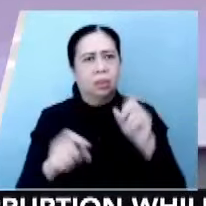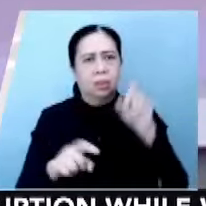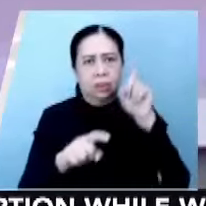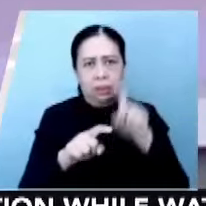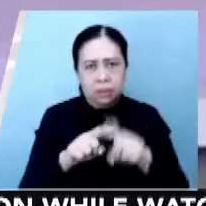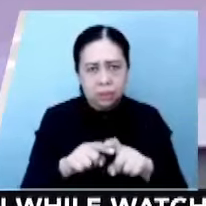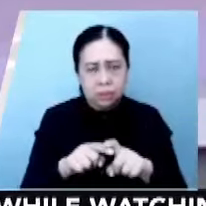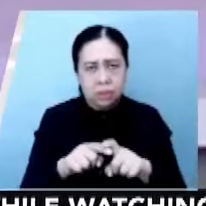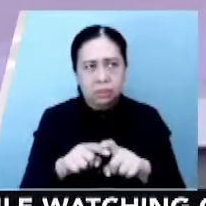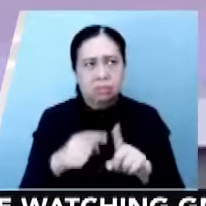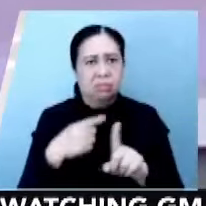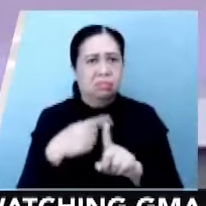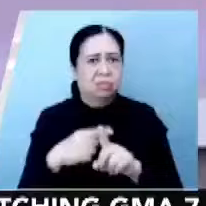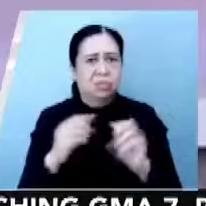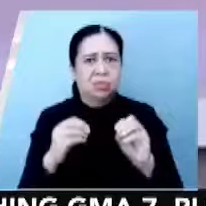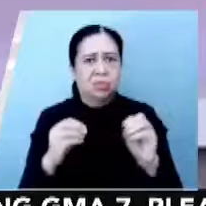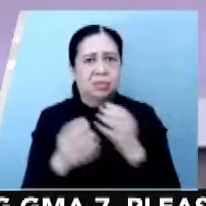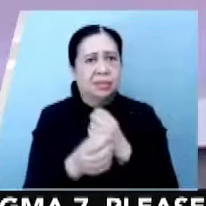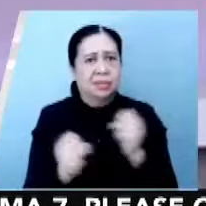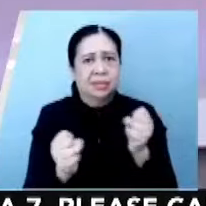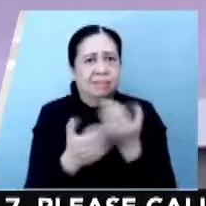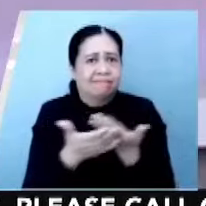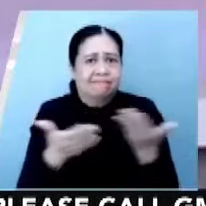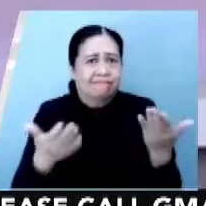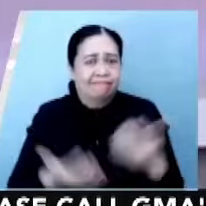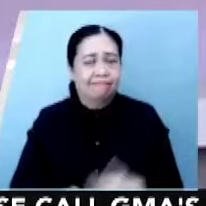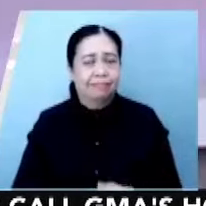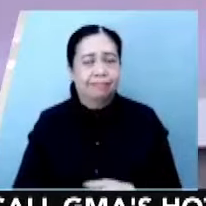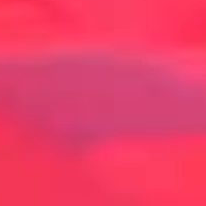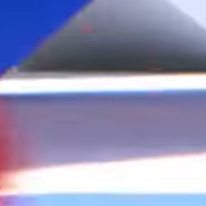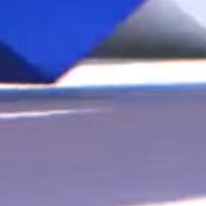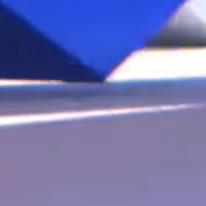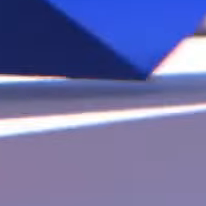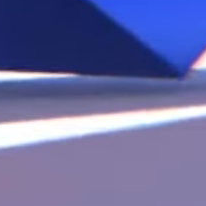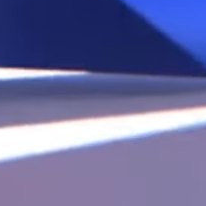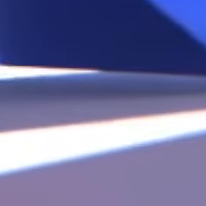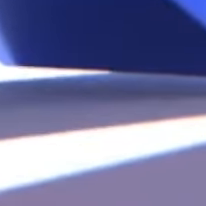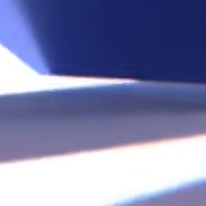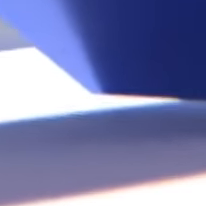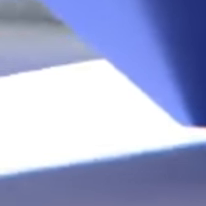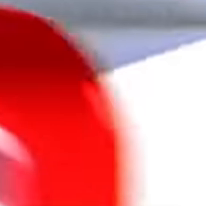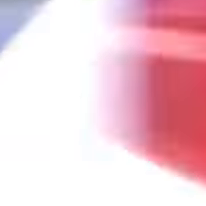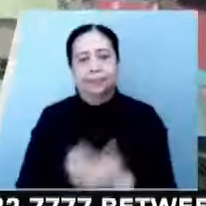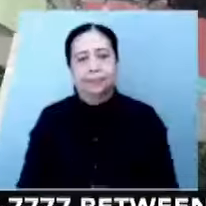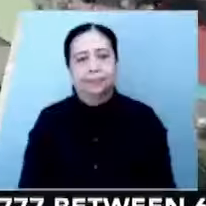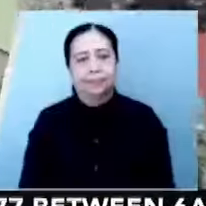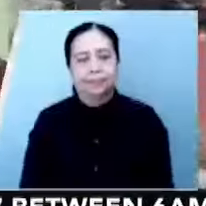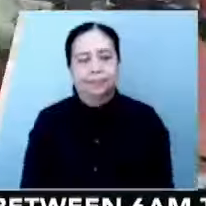silang naisalbang mga gamit. Nakatutok si Maki Pulido.